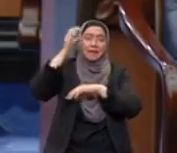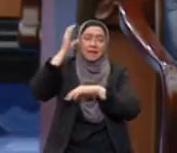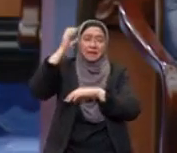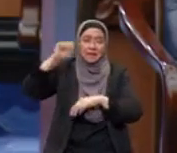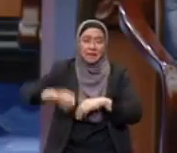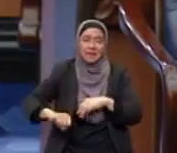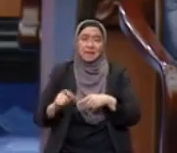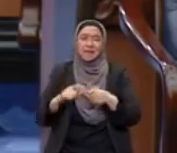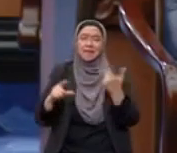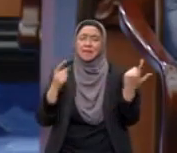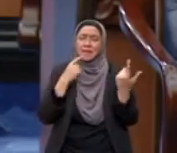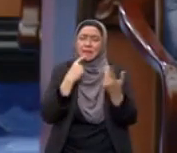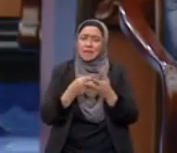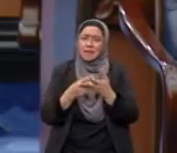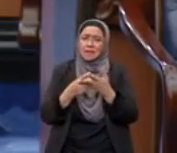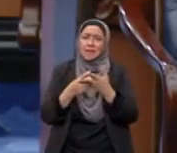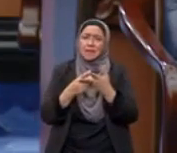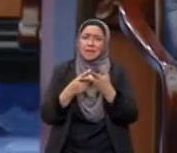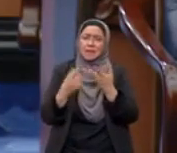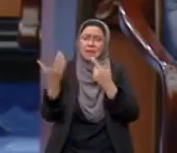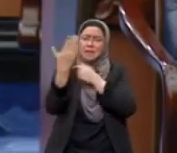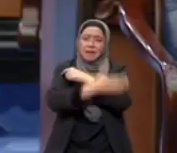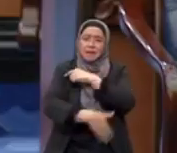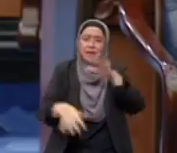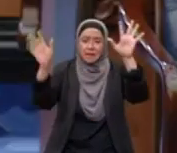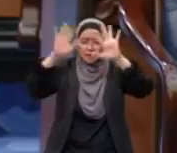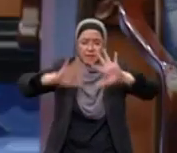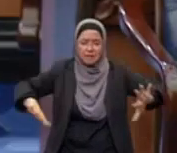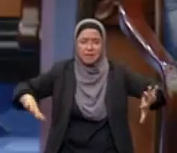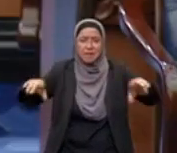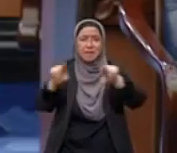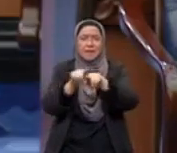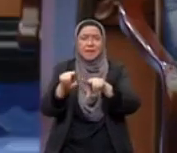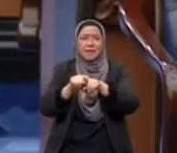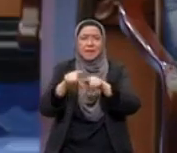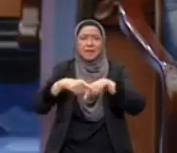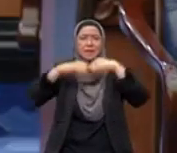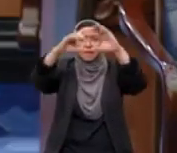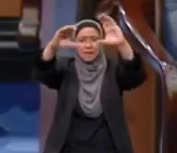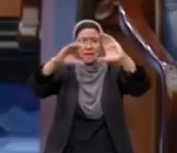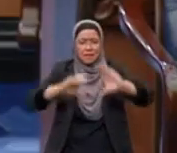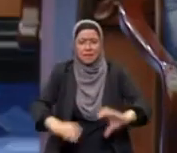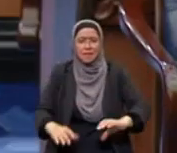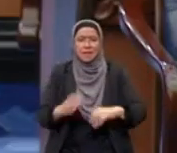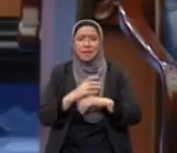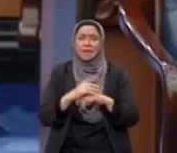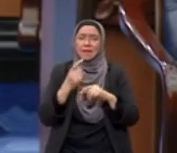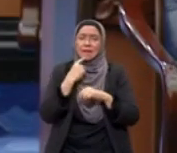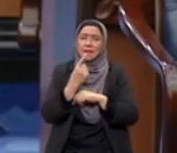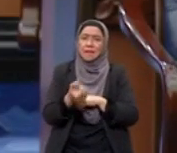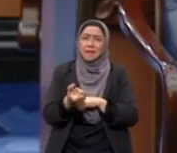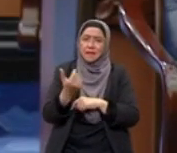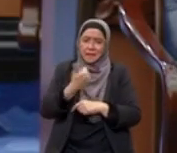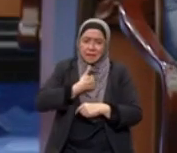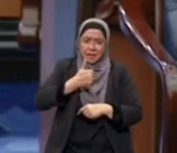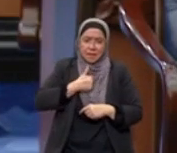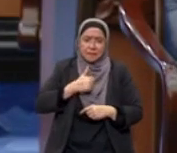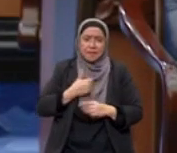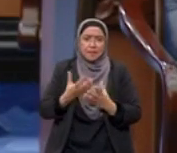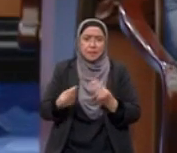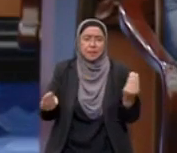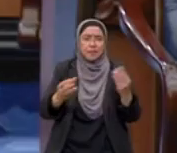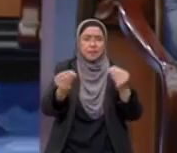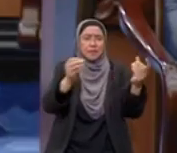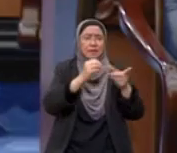ASEAN telah mengambil pendekatan dengan izin Self restraint dan memastikan tindakan-tindakan yang diambil